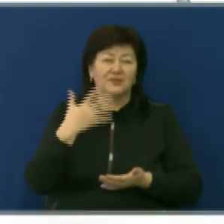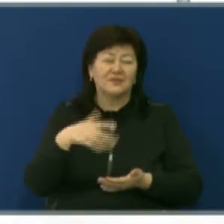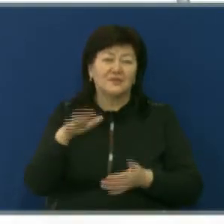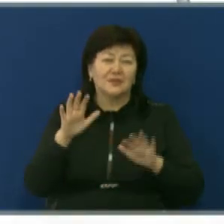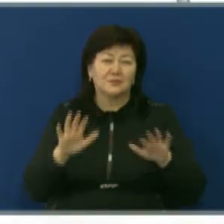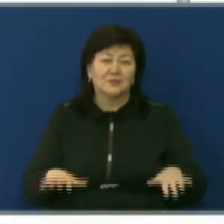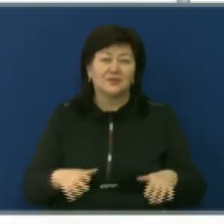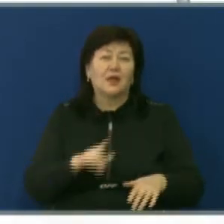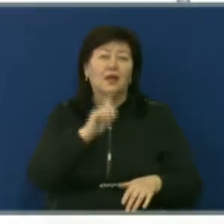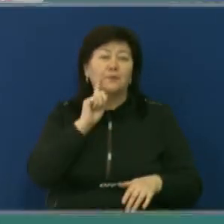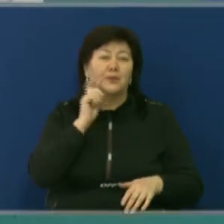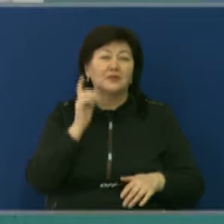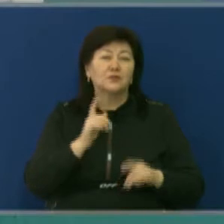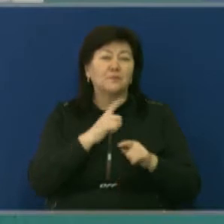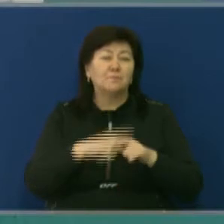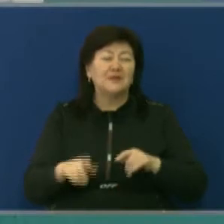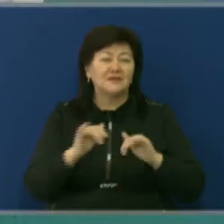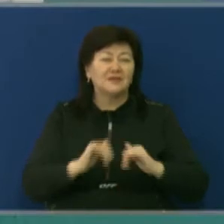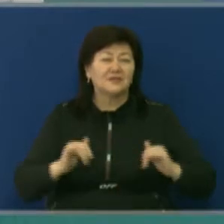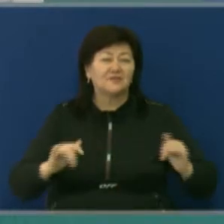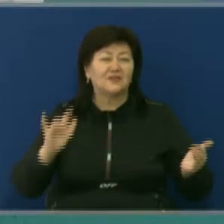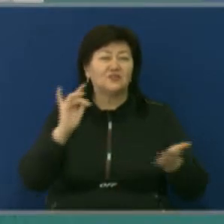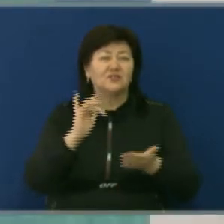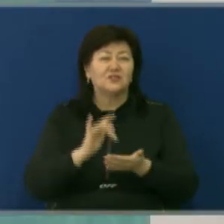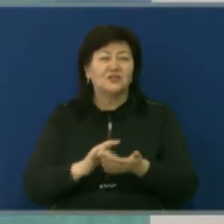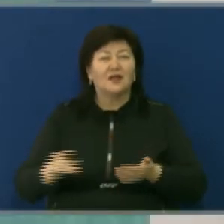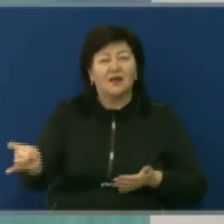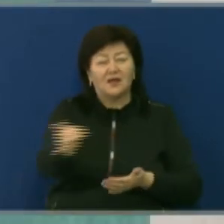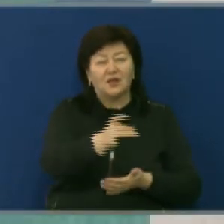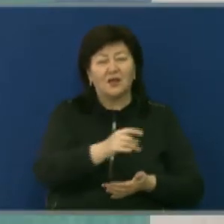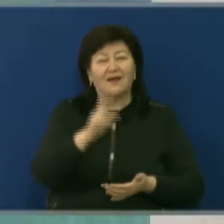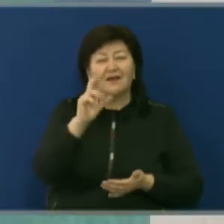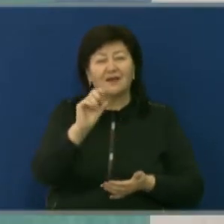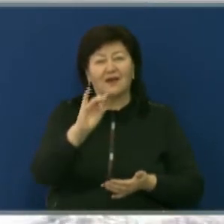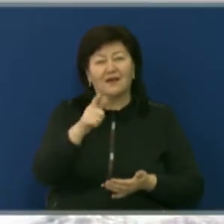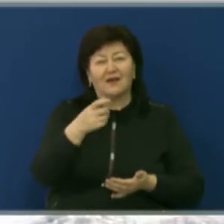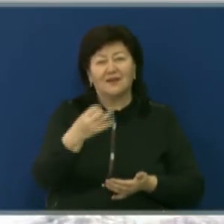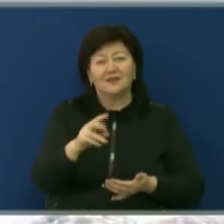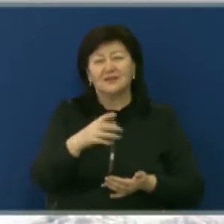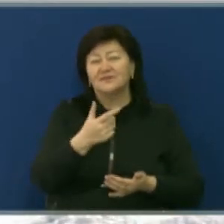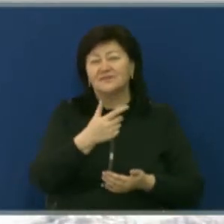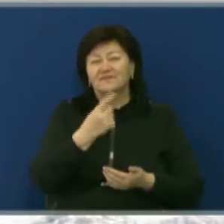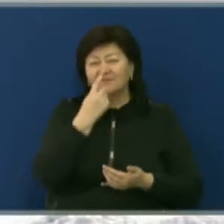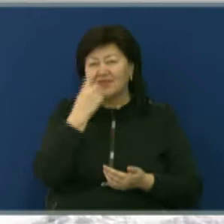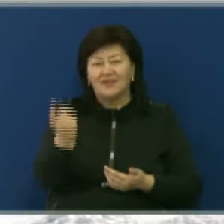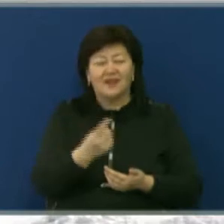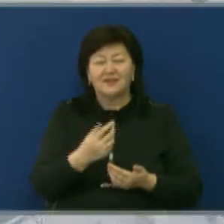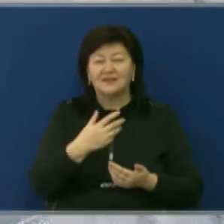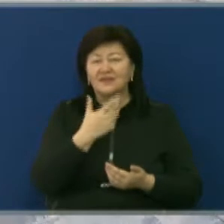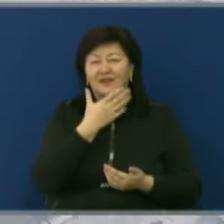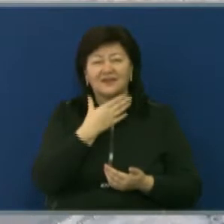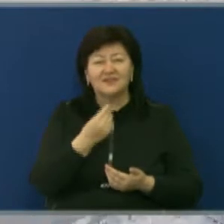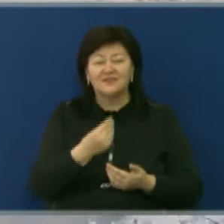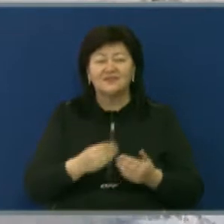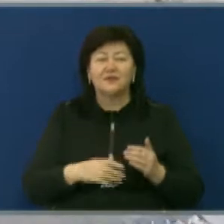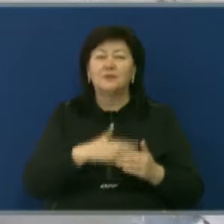Молодой и быстро развивающийся жилой район Карагайлы сегодня у многих на устах. Издалека виднеются яркие современные многоэтажные дома.